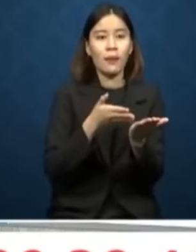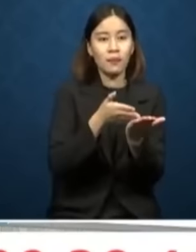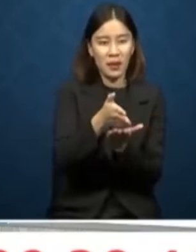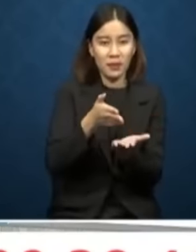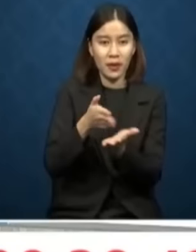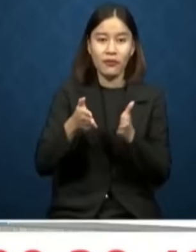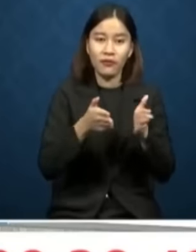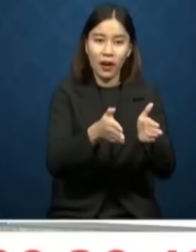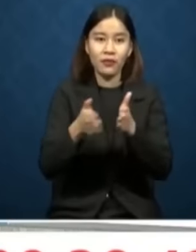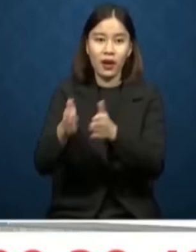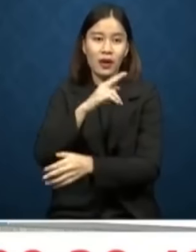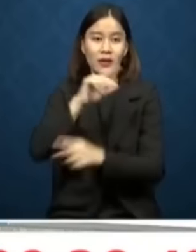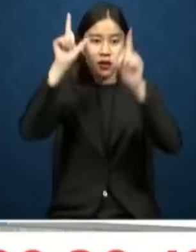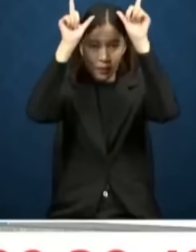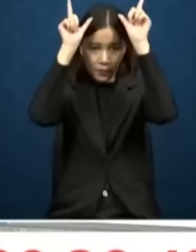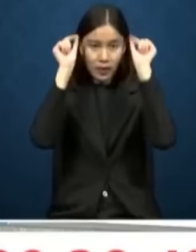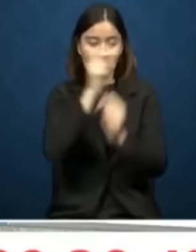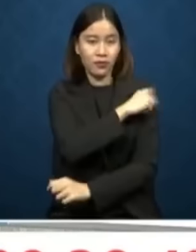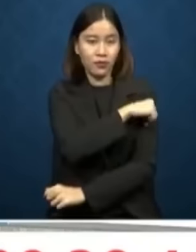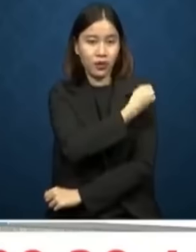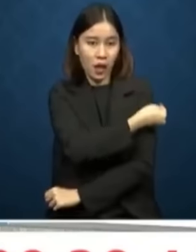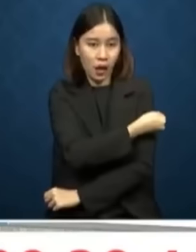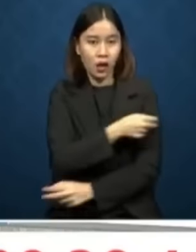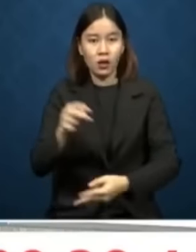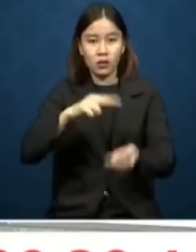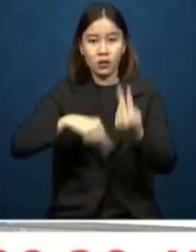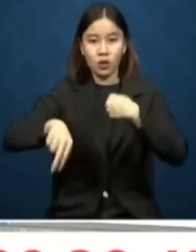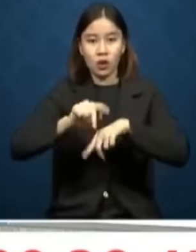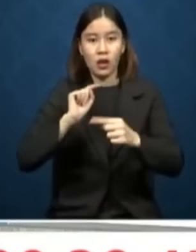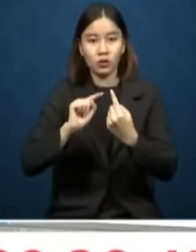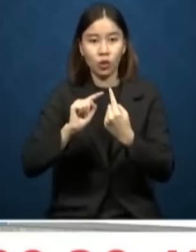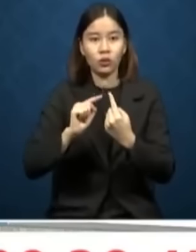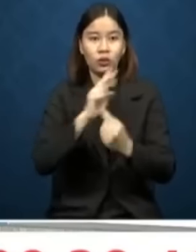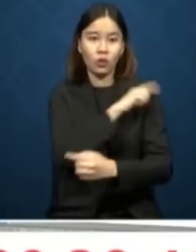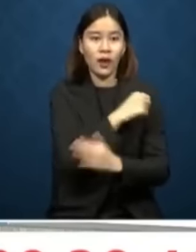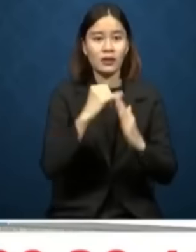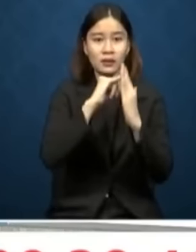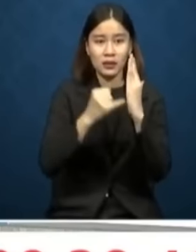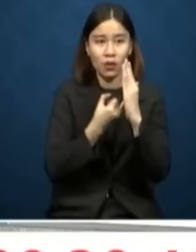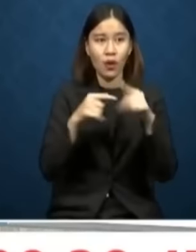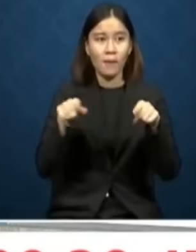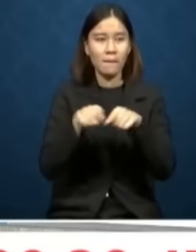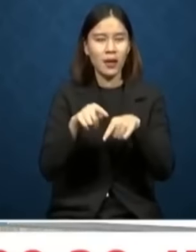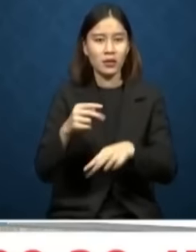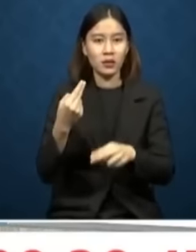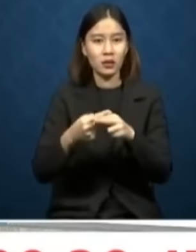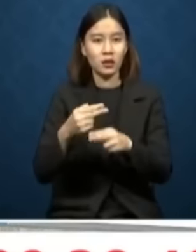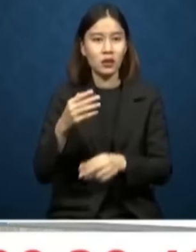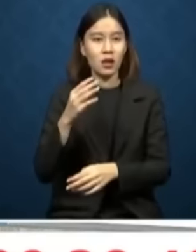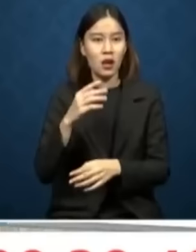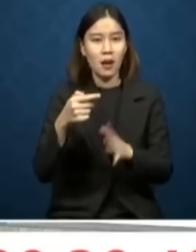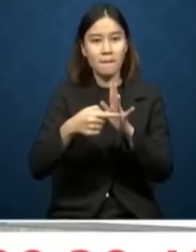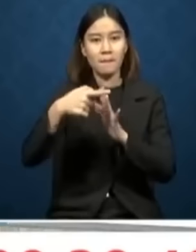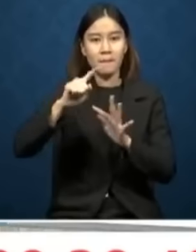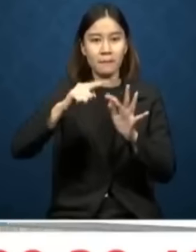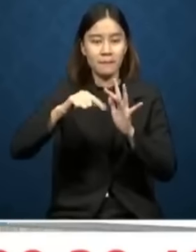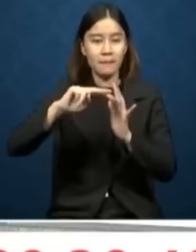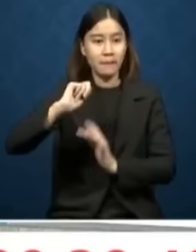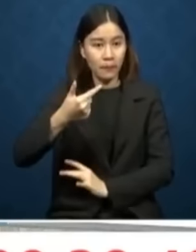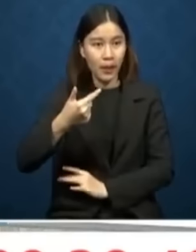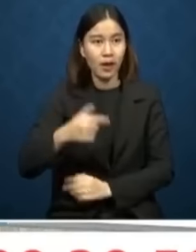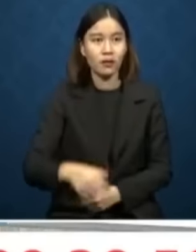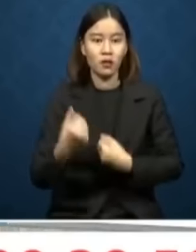าลแล้วก็ไปรักษาที่โรงพยาบาลจังหวัดเหมือนในแป้งนาโหนดที่หนีไปอะครับเวลาไปเนี่ยร